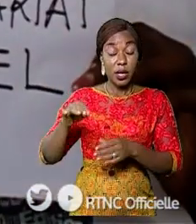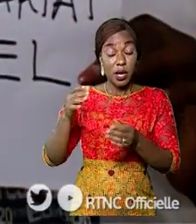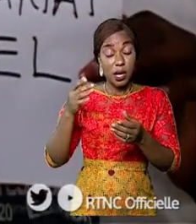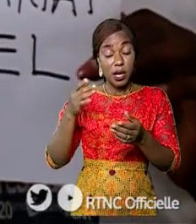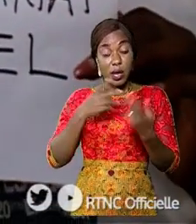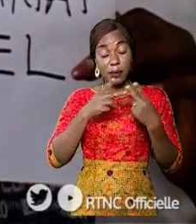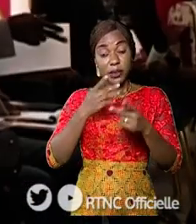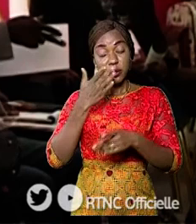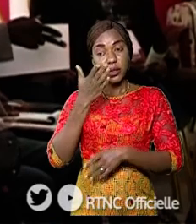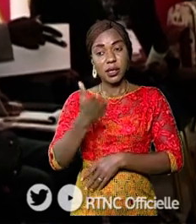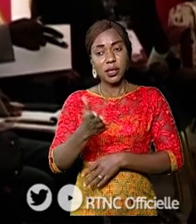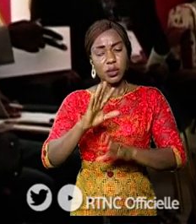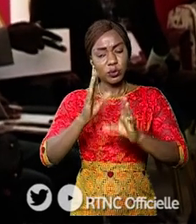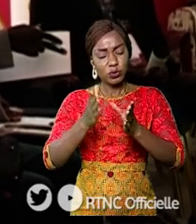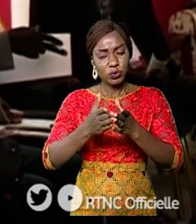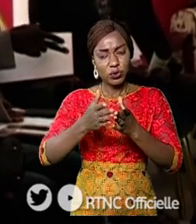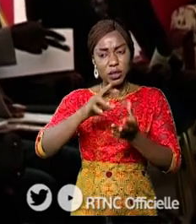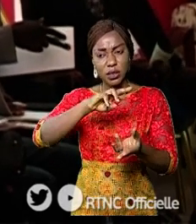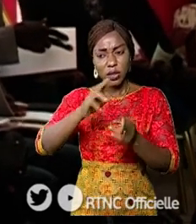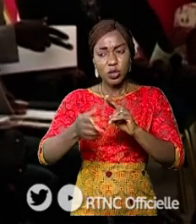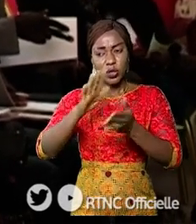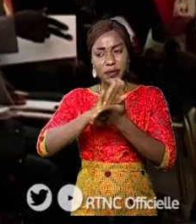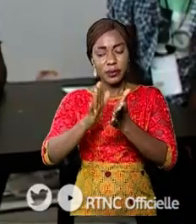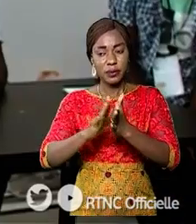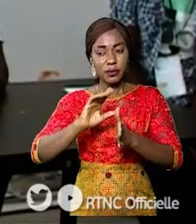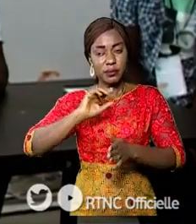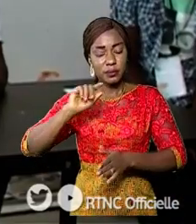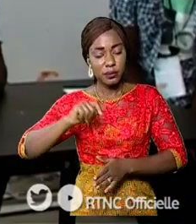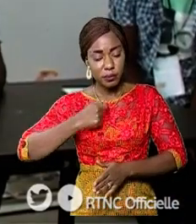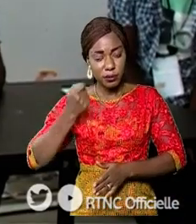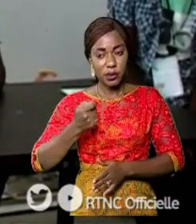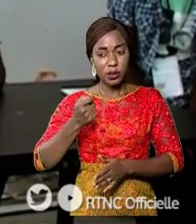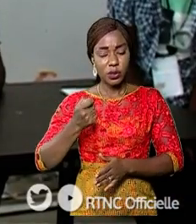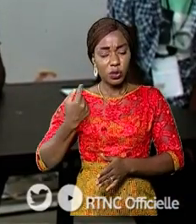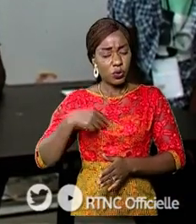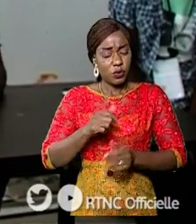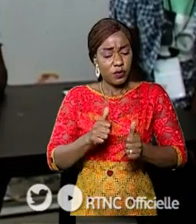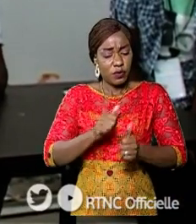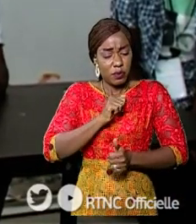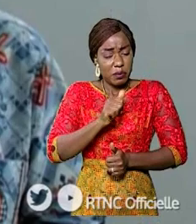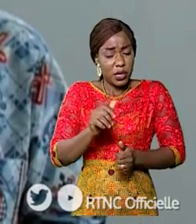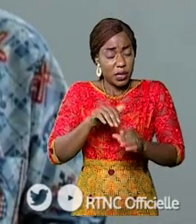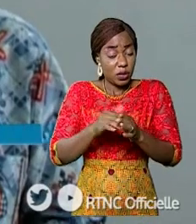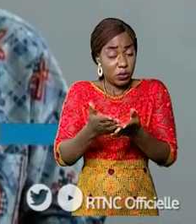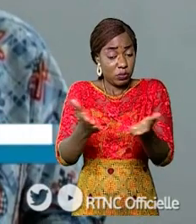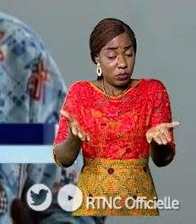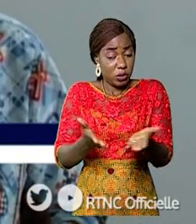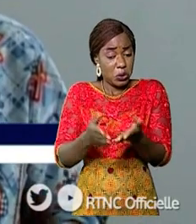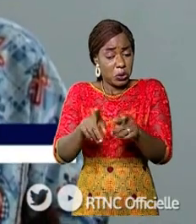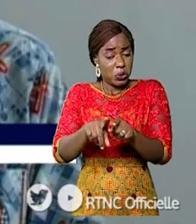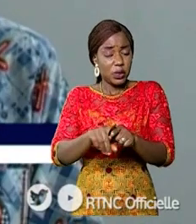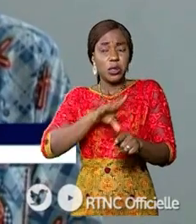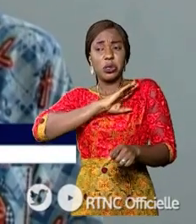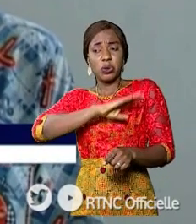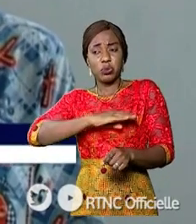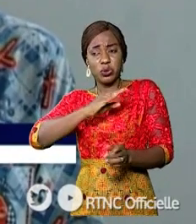a suivi nous a rendus extravertis et nous ne sommes plus chez nous dans notre manière de nous comporter